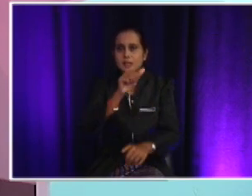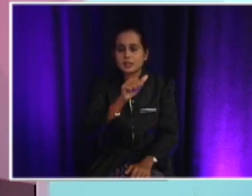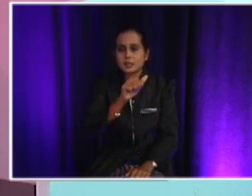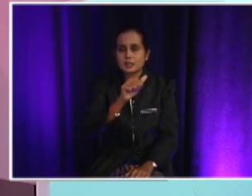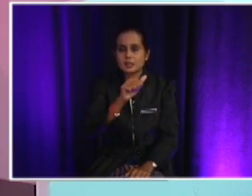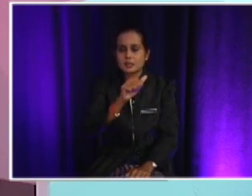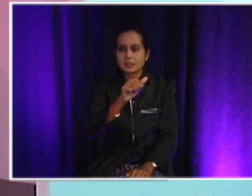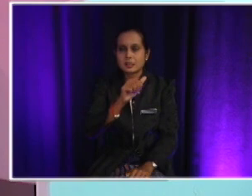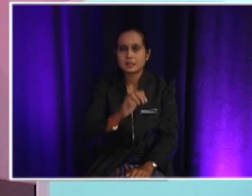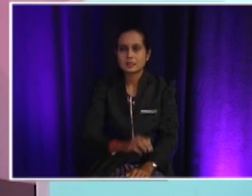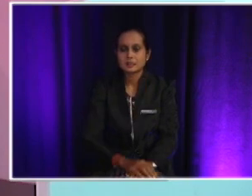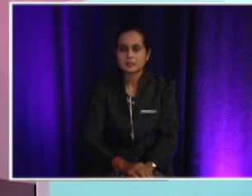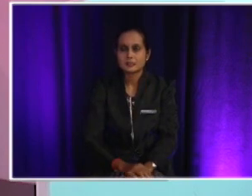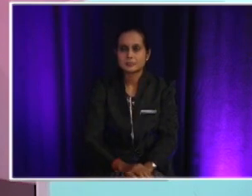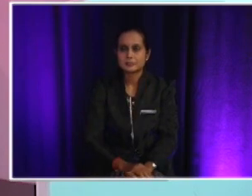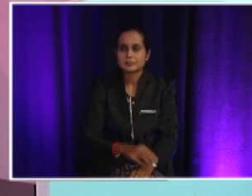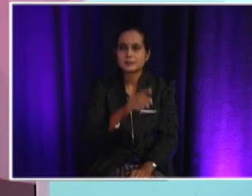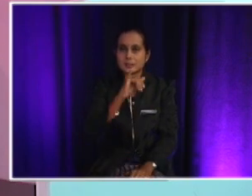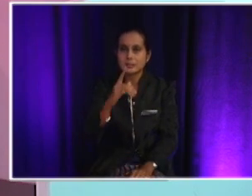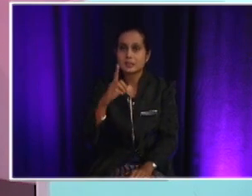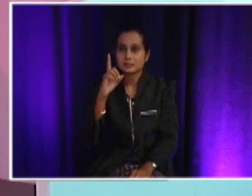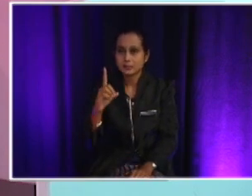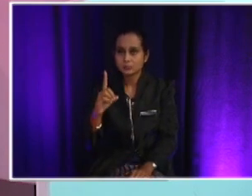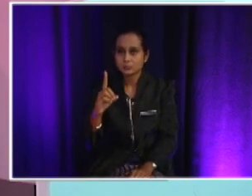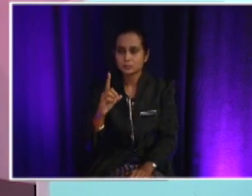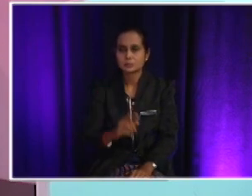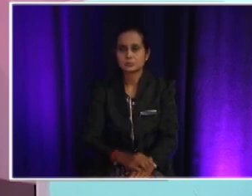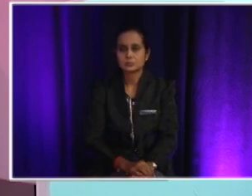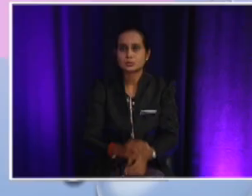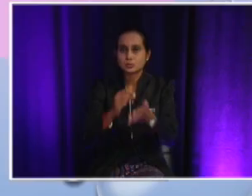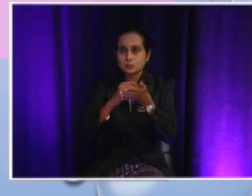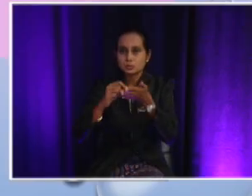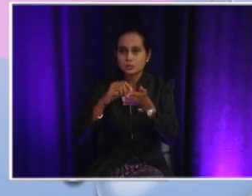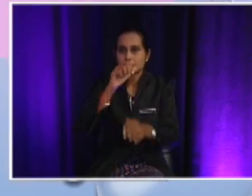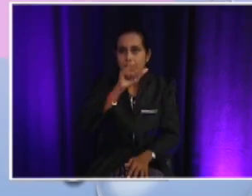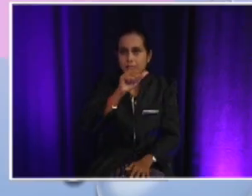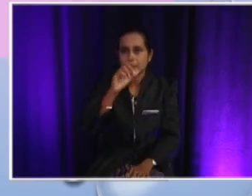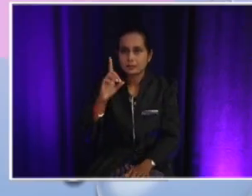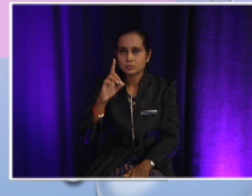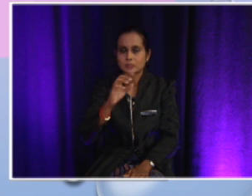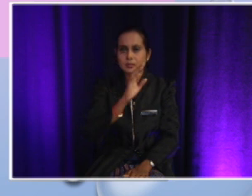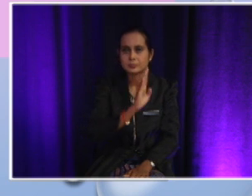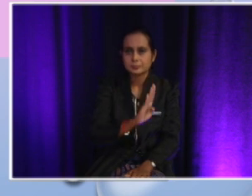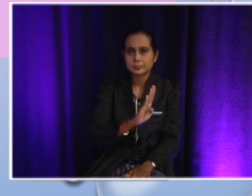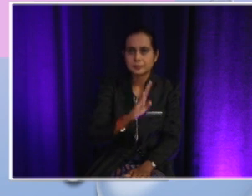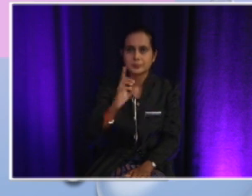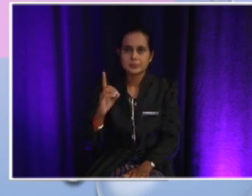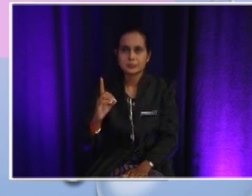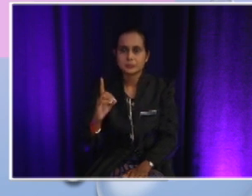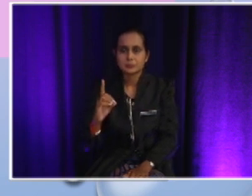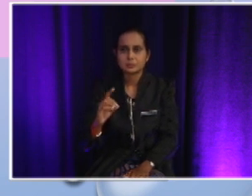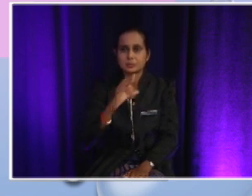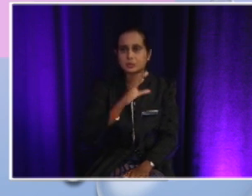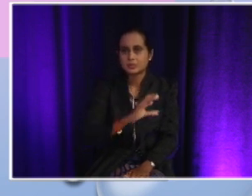adalah satu. A adalah satu. Maksudnya kita tulis begini. A satu. Okey, B satu. C